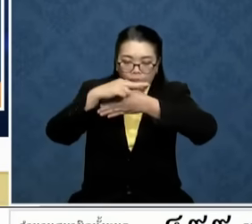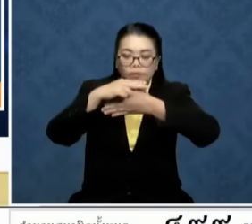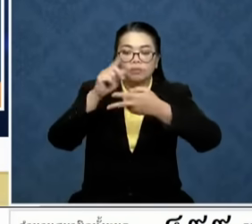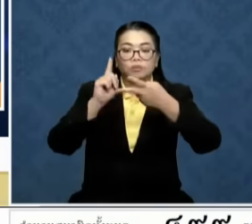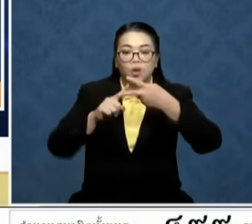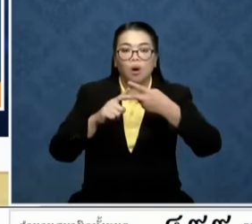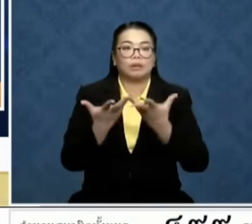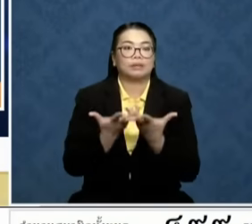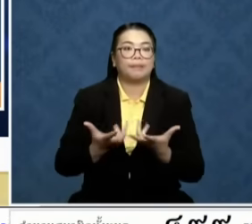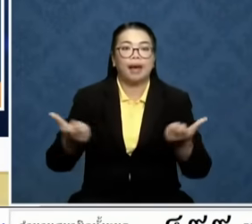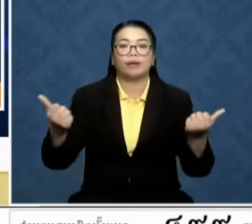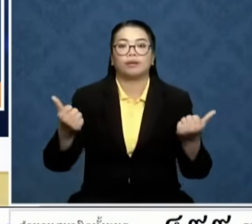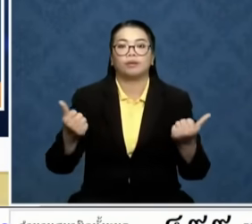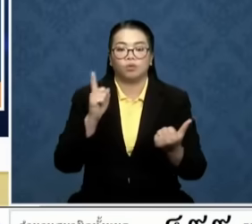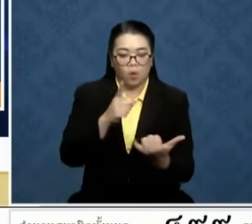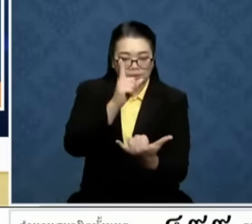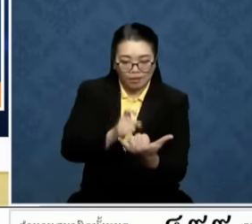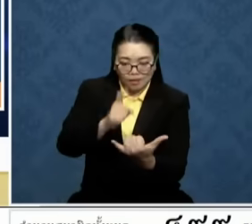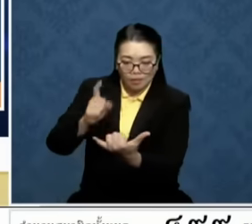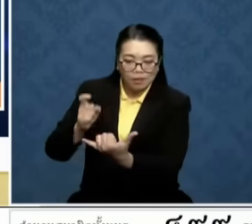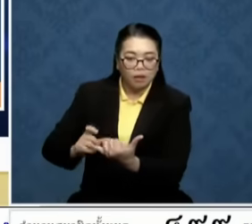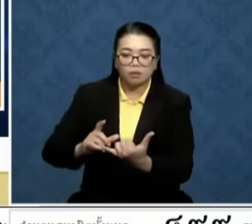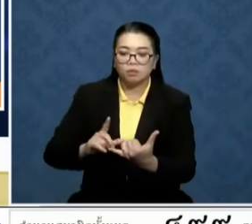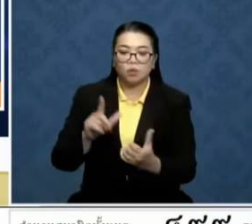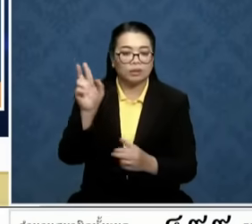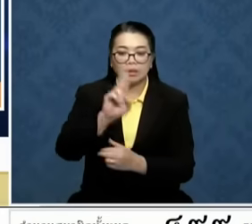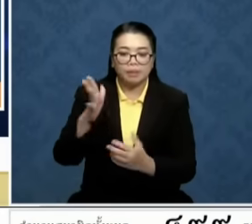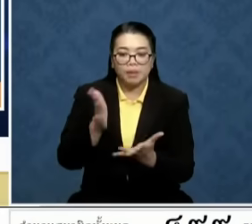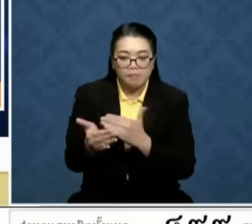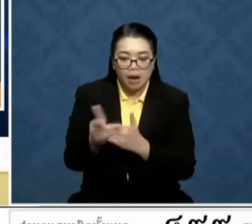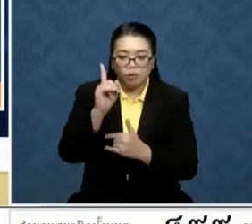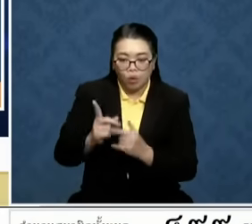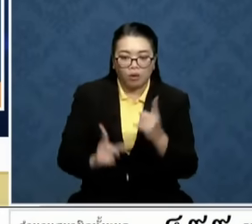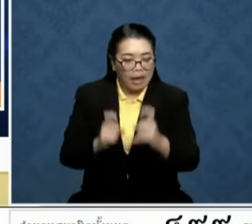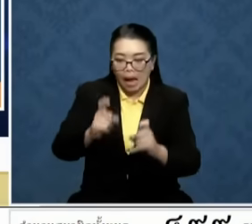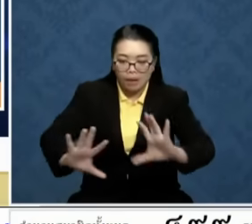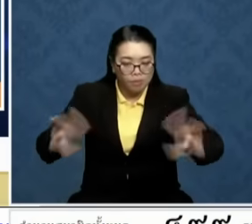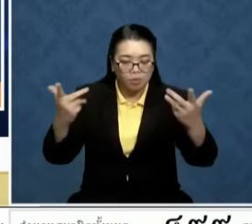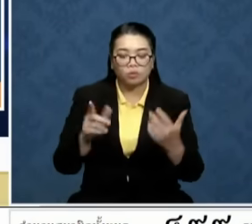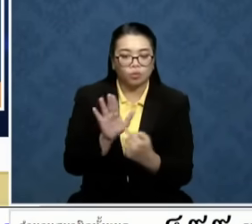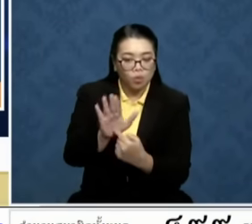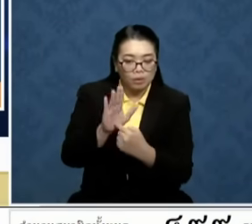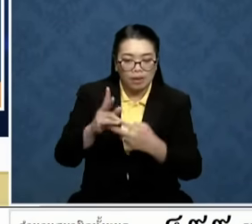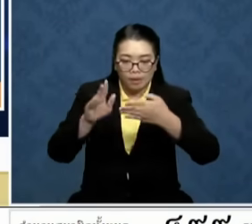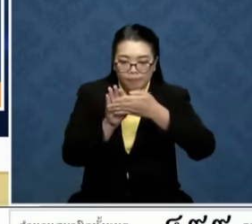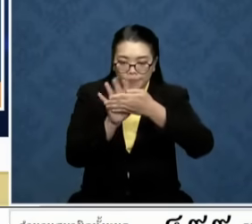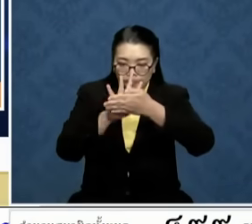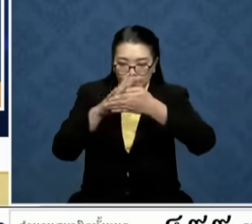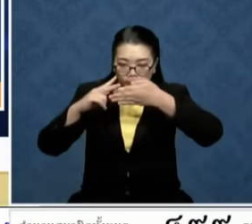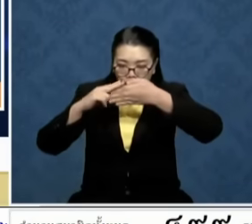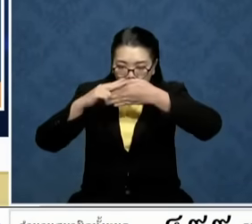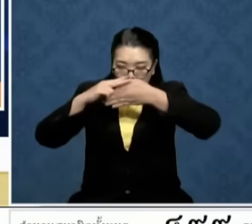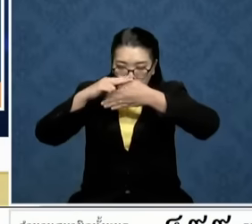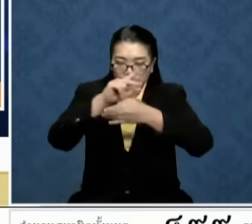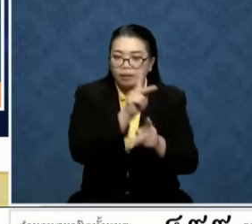ทำลายตรงนี้ขอใช้เวลาตรงนี้นิดนึงเพราะตรงนี้สำคัญให้เก็บตัวอย่างครีบก็คือฟินคปิ